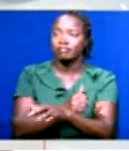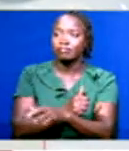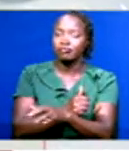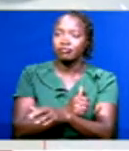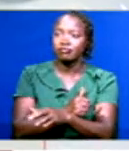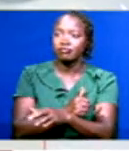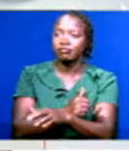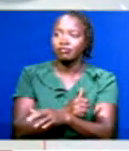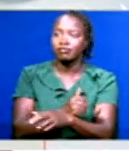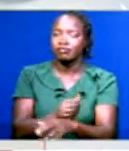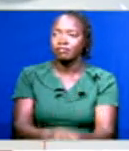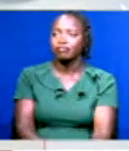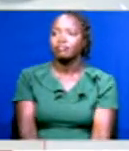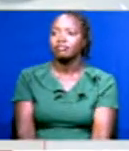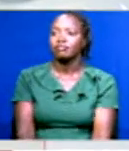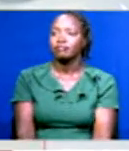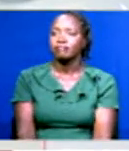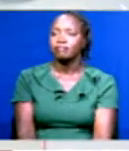ufalme.